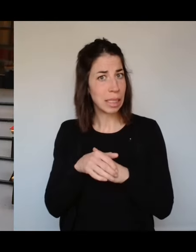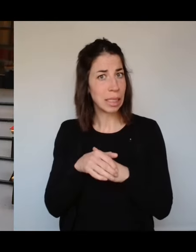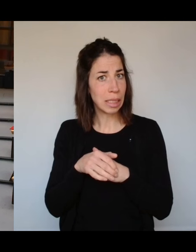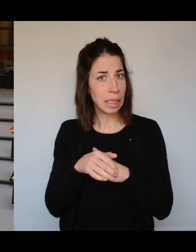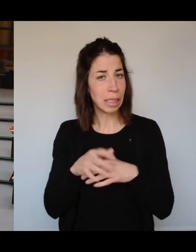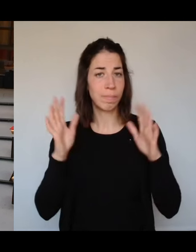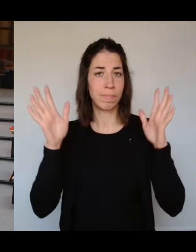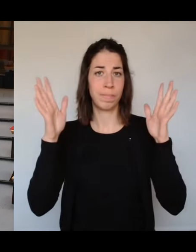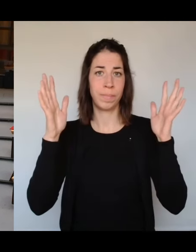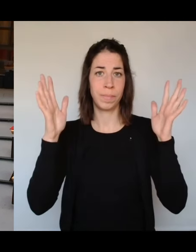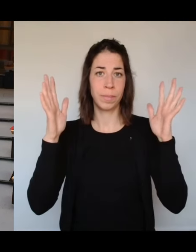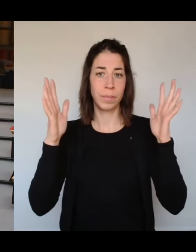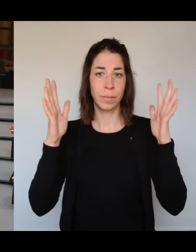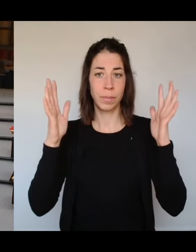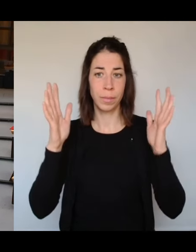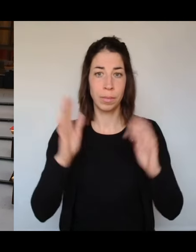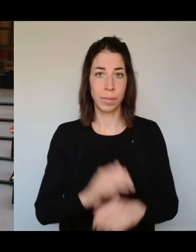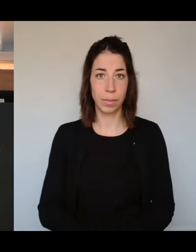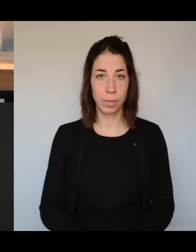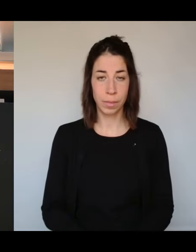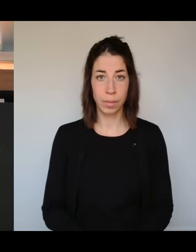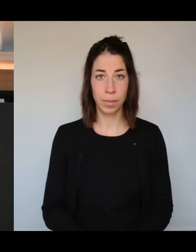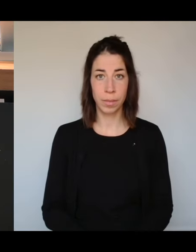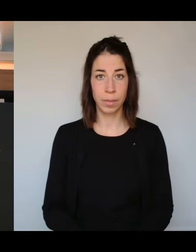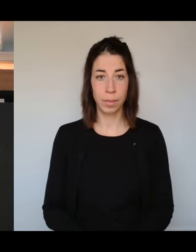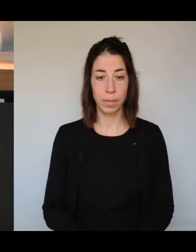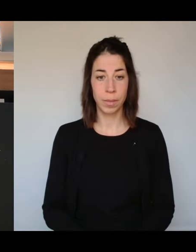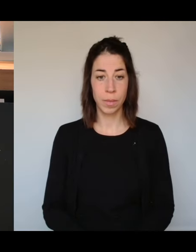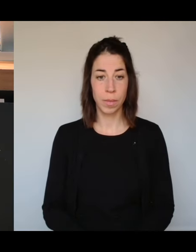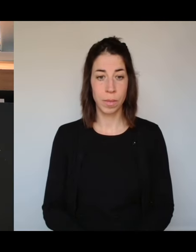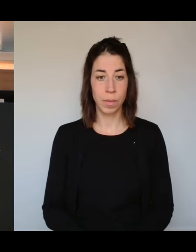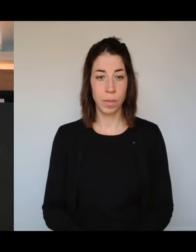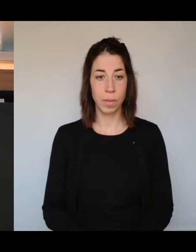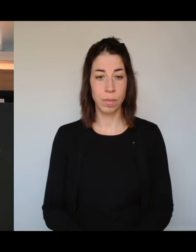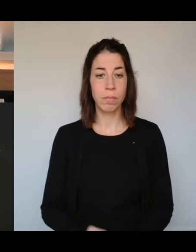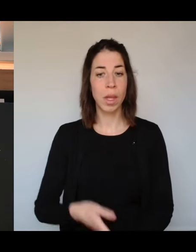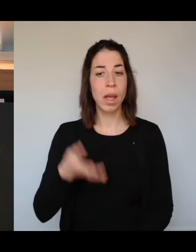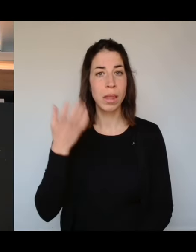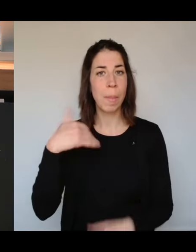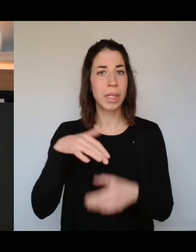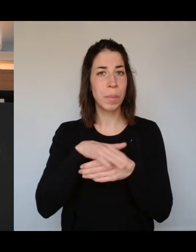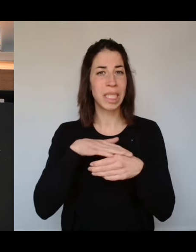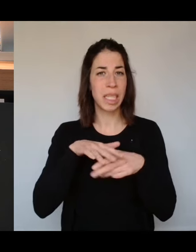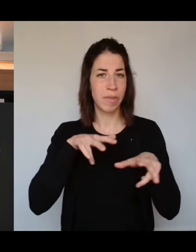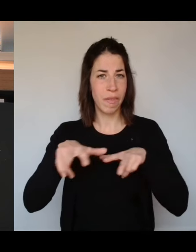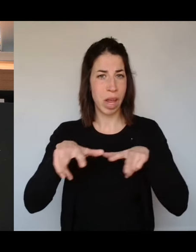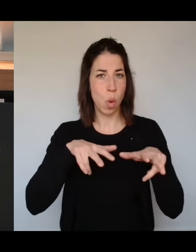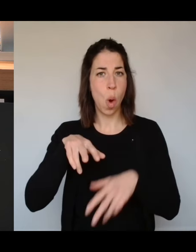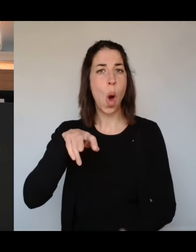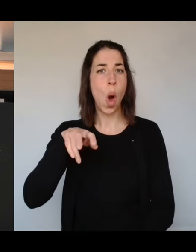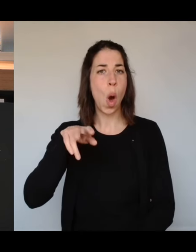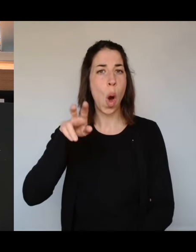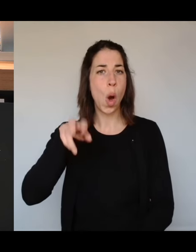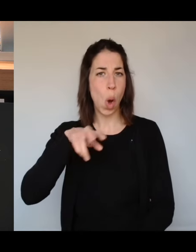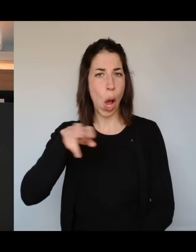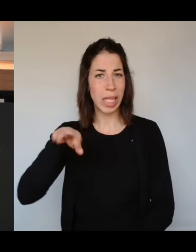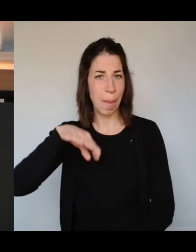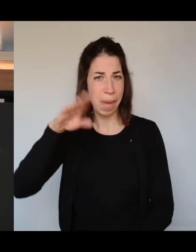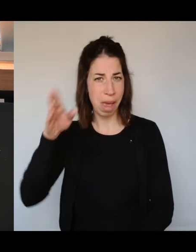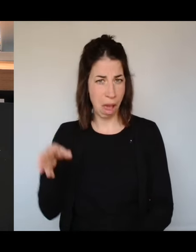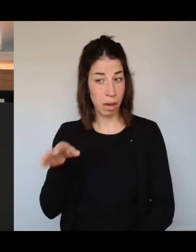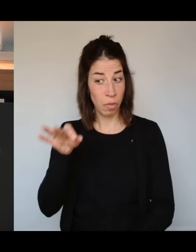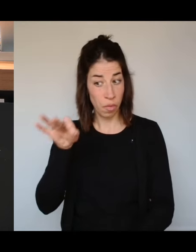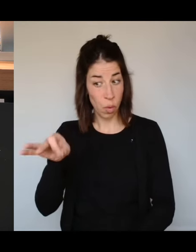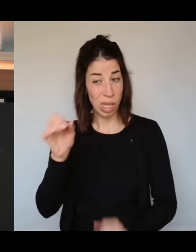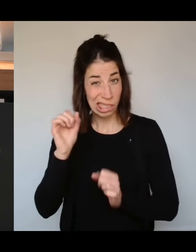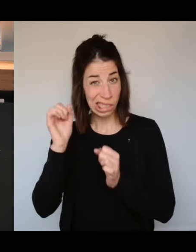Er hat sich damals in der Bezirksverwaltung Kreuzbergs, aber auch im Rahmen seines politischen Engagements dafür eingesetzt, dass es